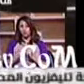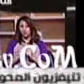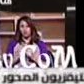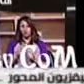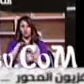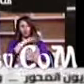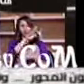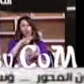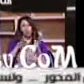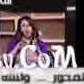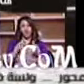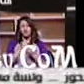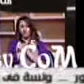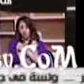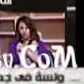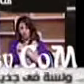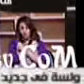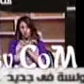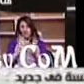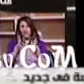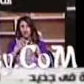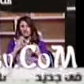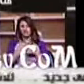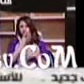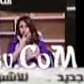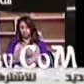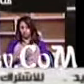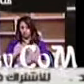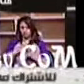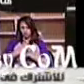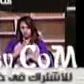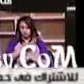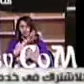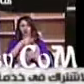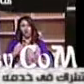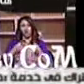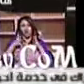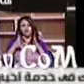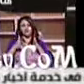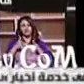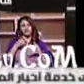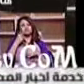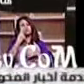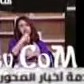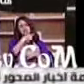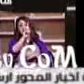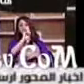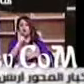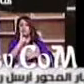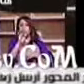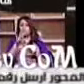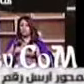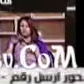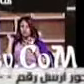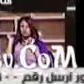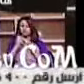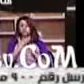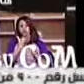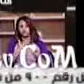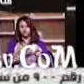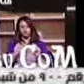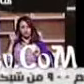متخوفه شايف ناس حاسه ان القار ده ممكن ياثر على لؤمه عشها فبالتالي لا في في مبرر موضوعي موجود فبالتالي